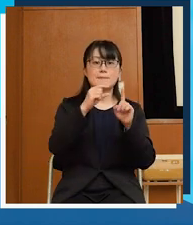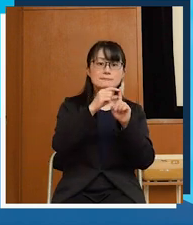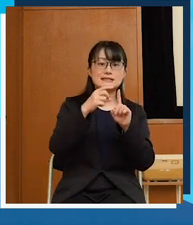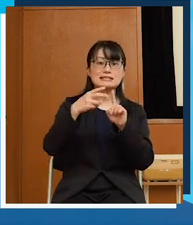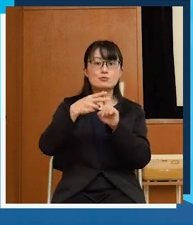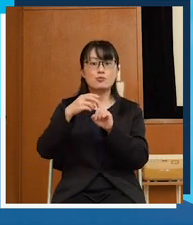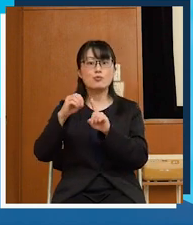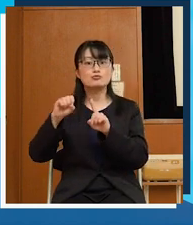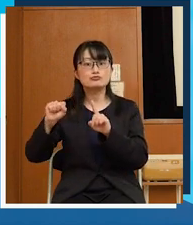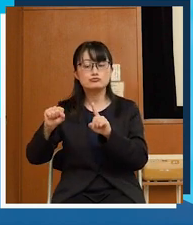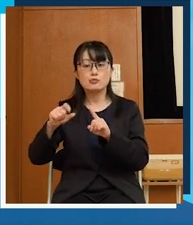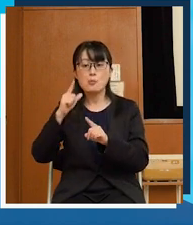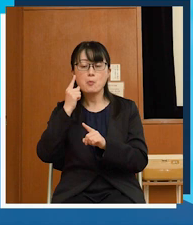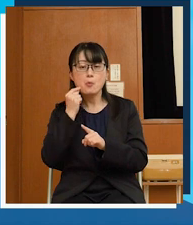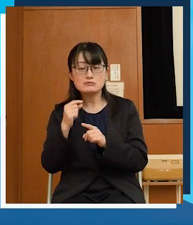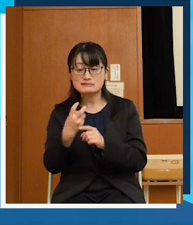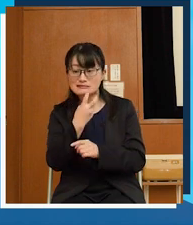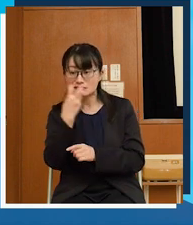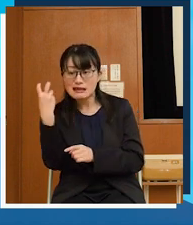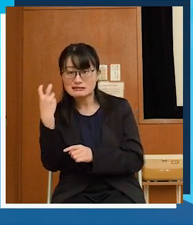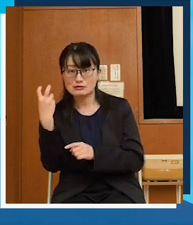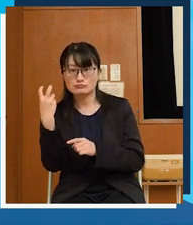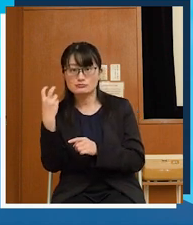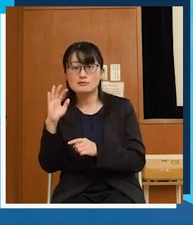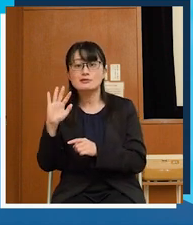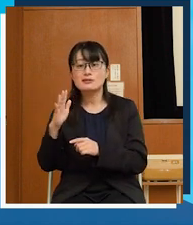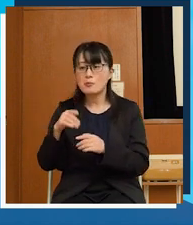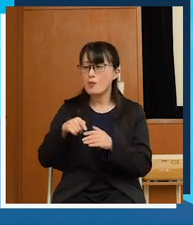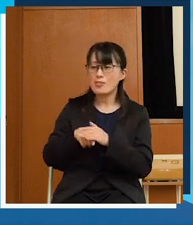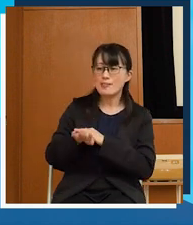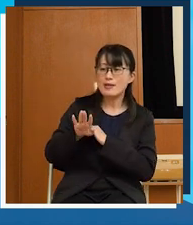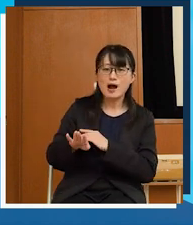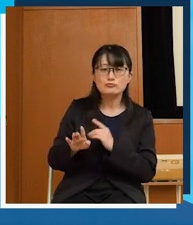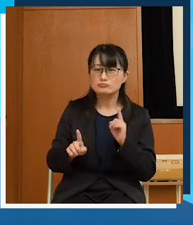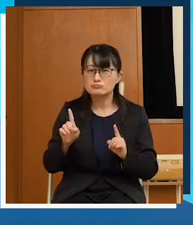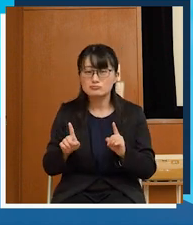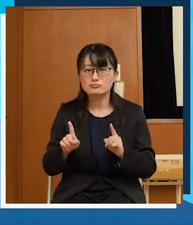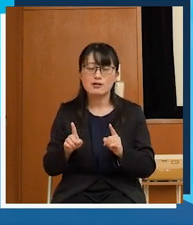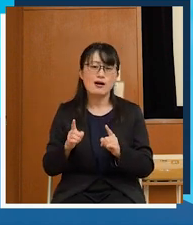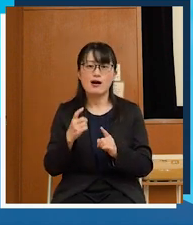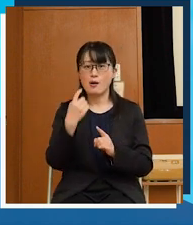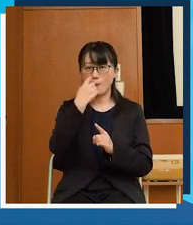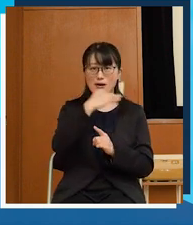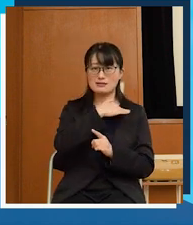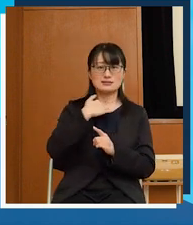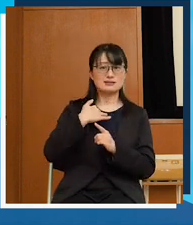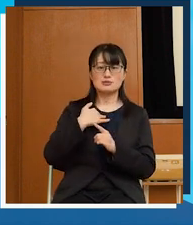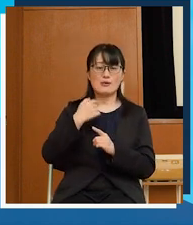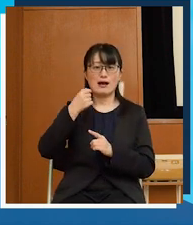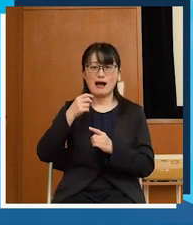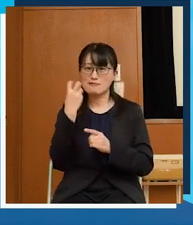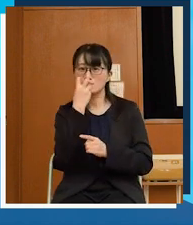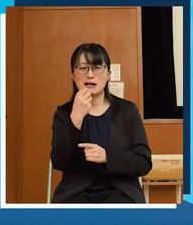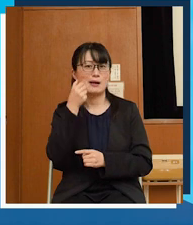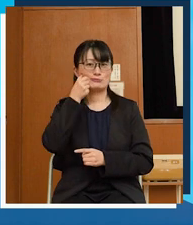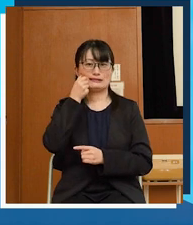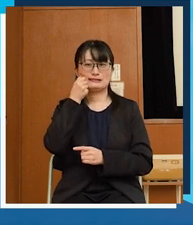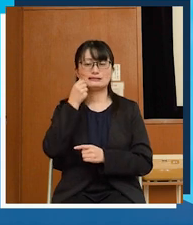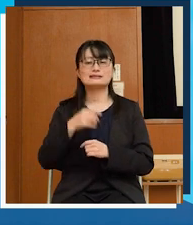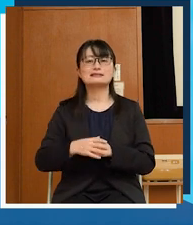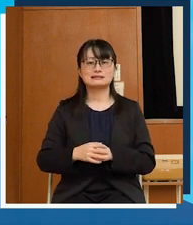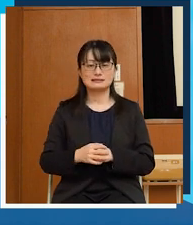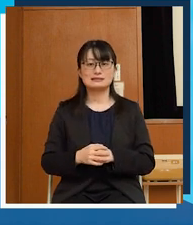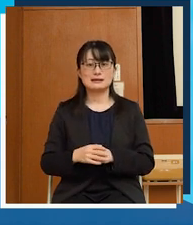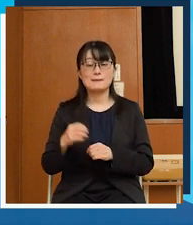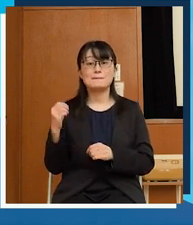も我々自治体がその原因を救命することはできませんまた刑事裁判権についても身柄の一点についてこれ